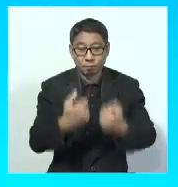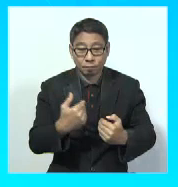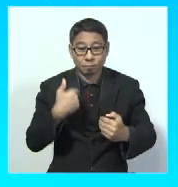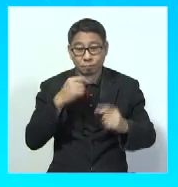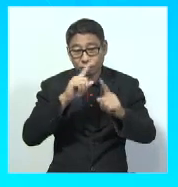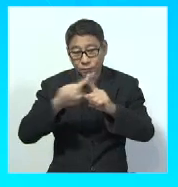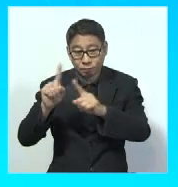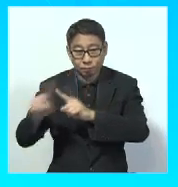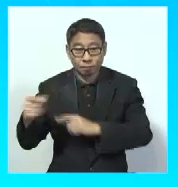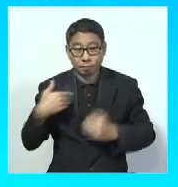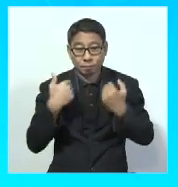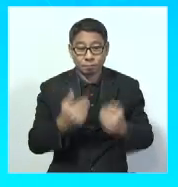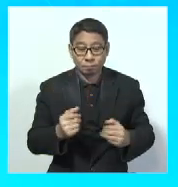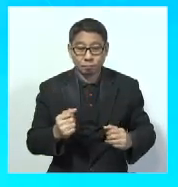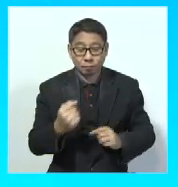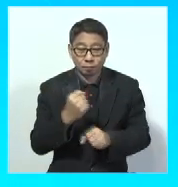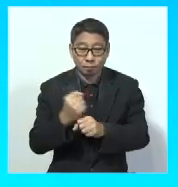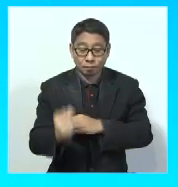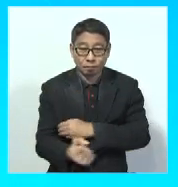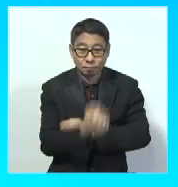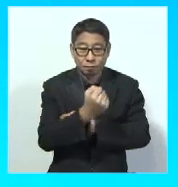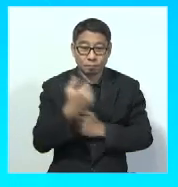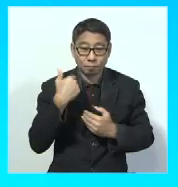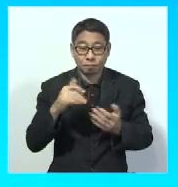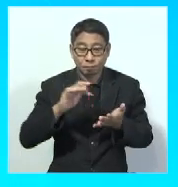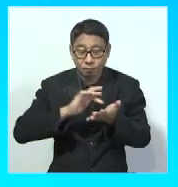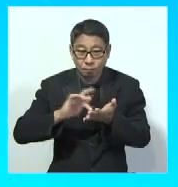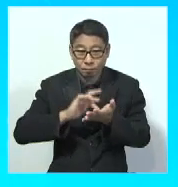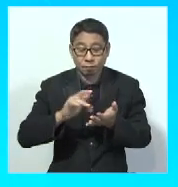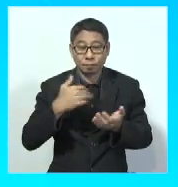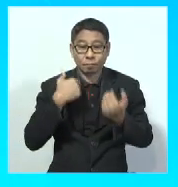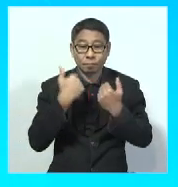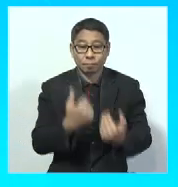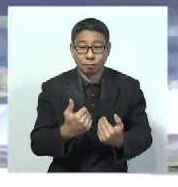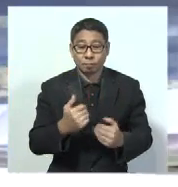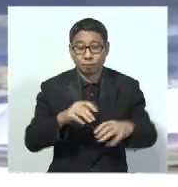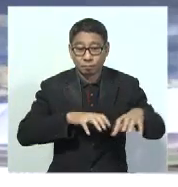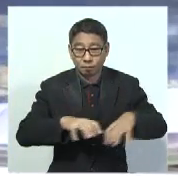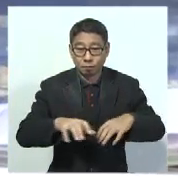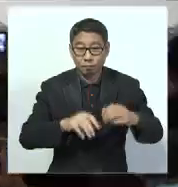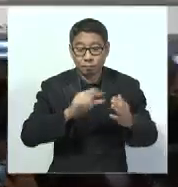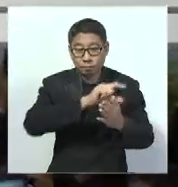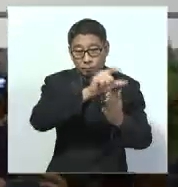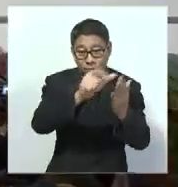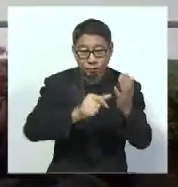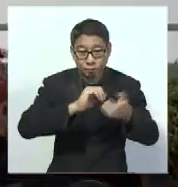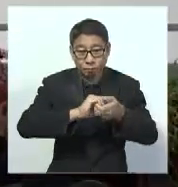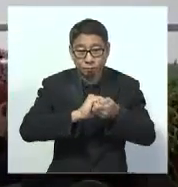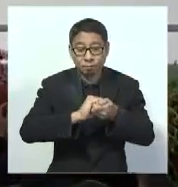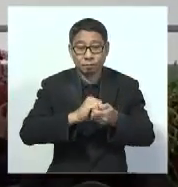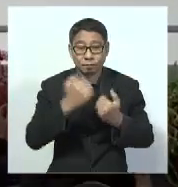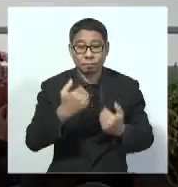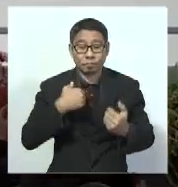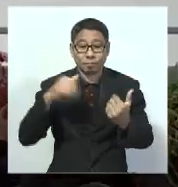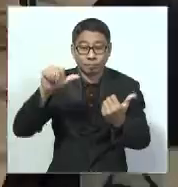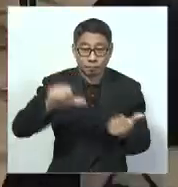รรมข้ามชาติการสร้างเสริมความมั่นคงทางไซเบอร์การบริหารจัดการชายแดนระหว่างกันตลอดจนการเปลี่ยนแปลงสภา